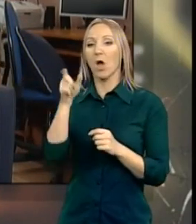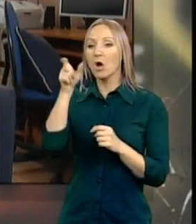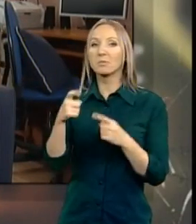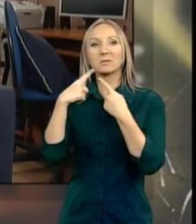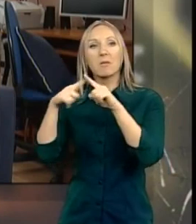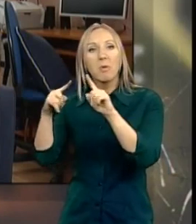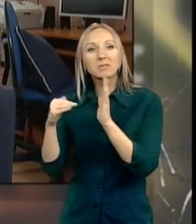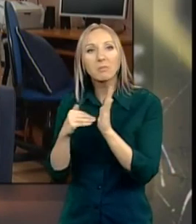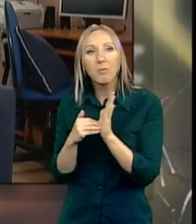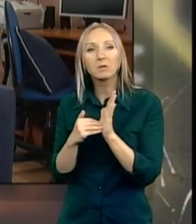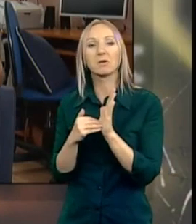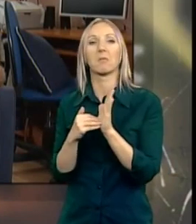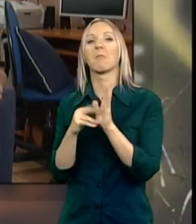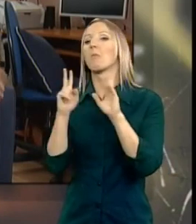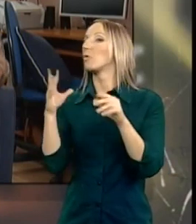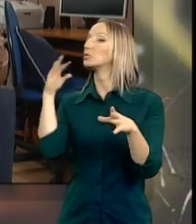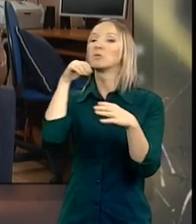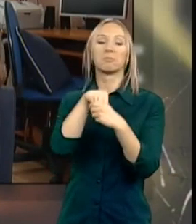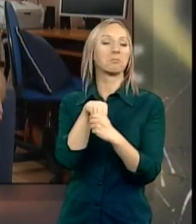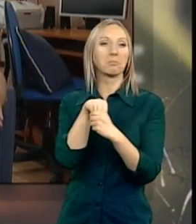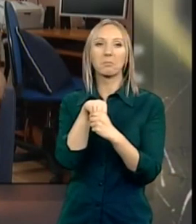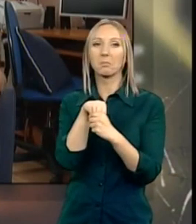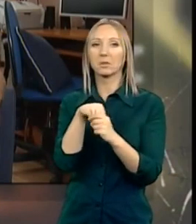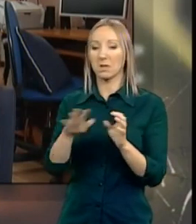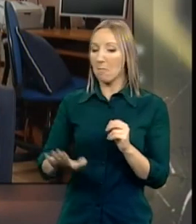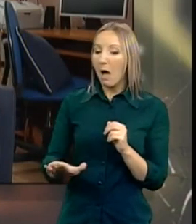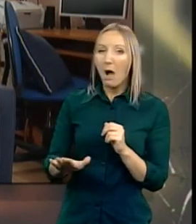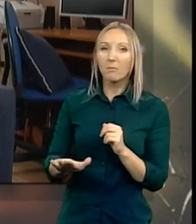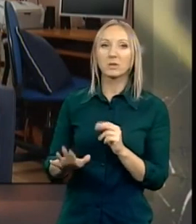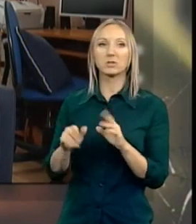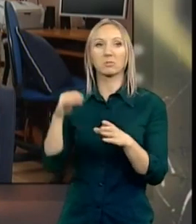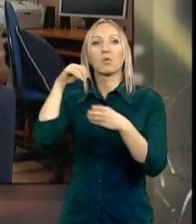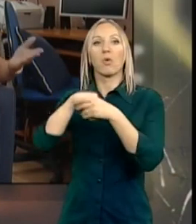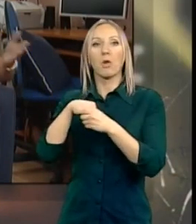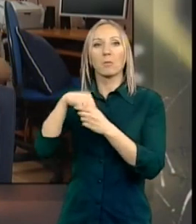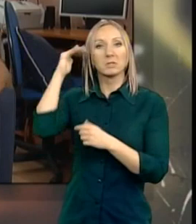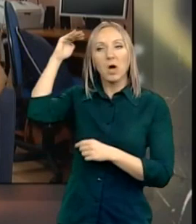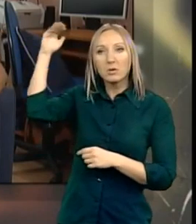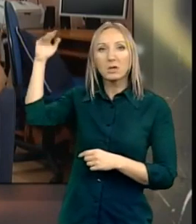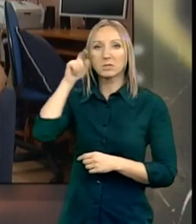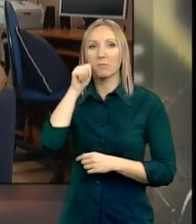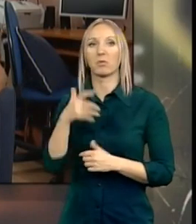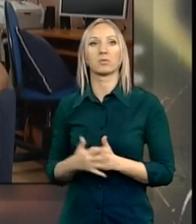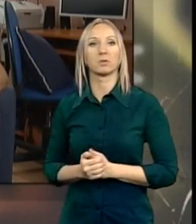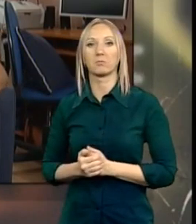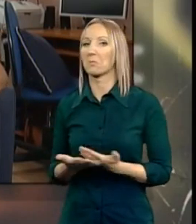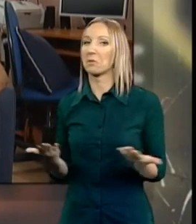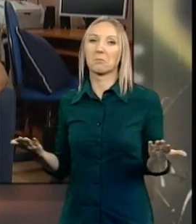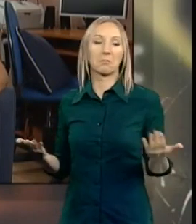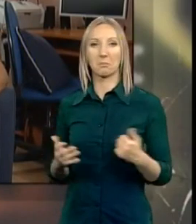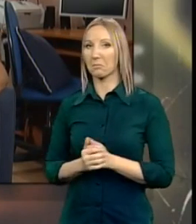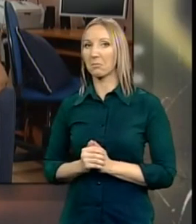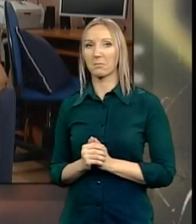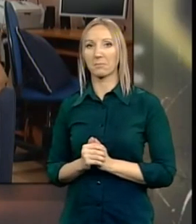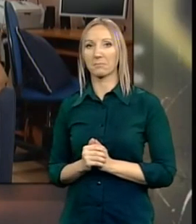posebnim potrebama, može da se uklopi sa onom malom djecom, može da se uklopi sa ovaj, odraslim ljudima, tako da je.